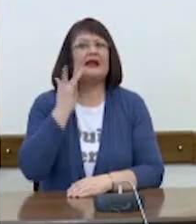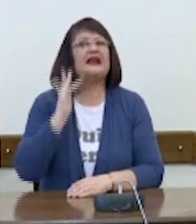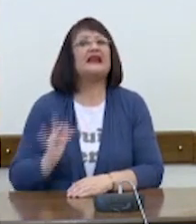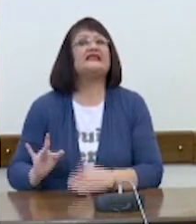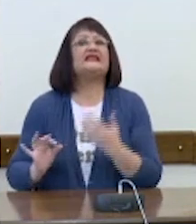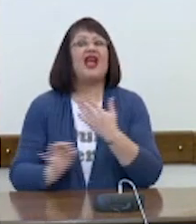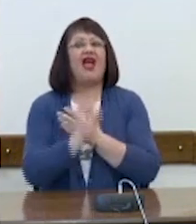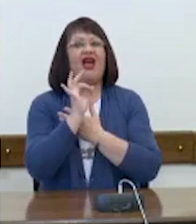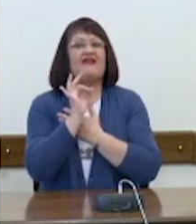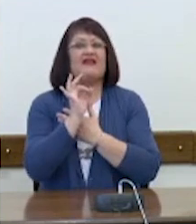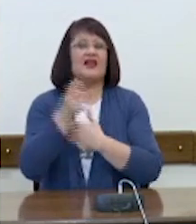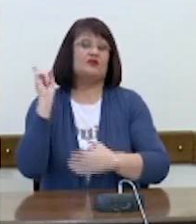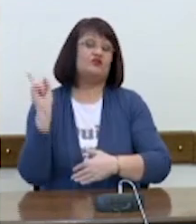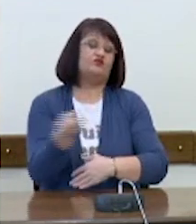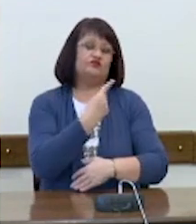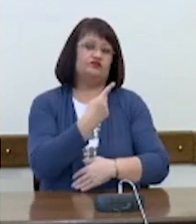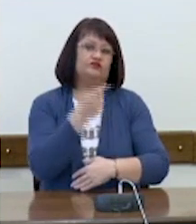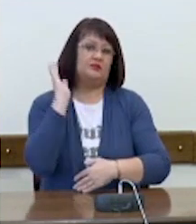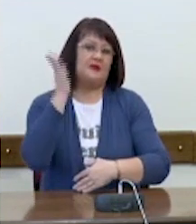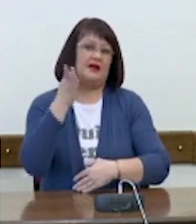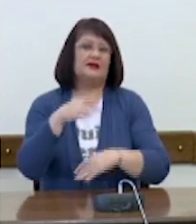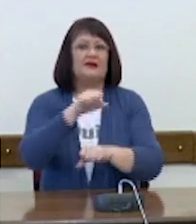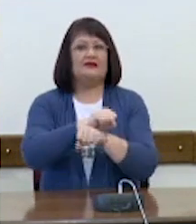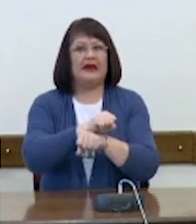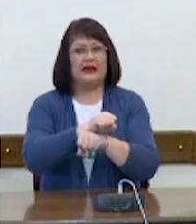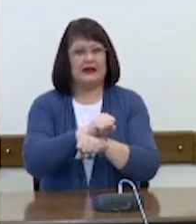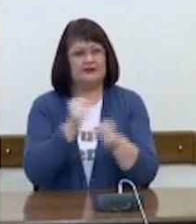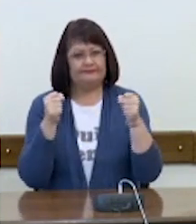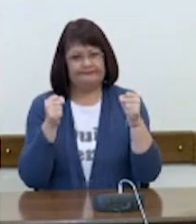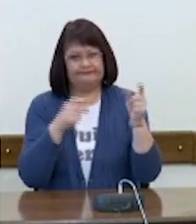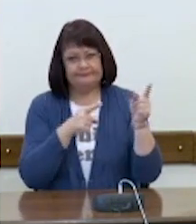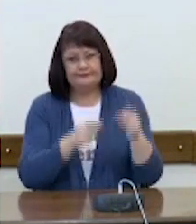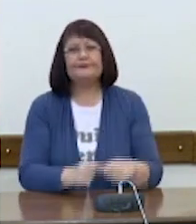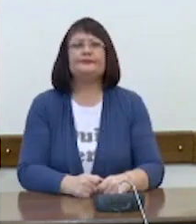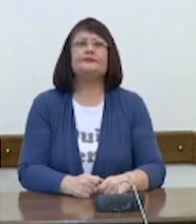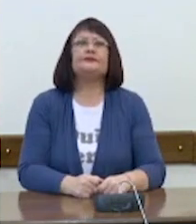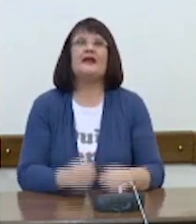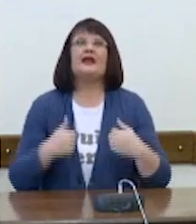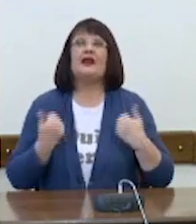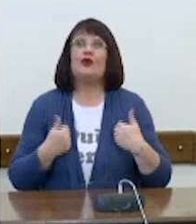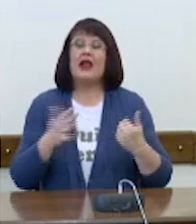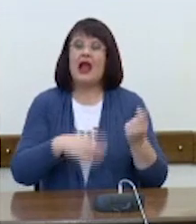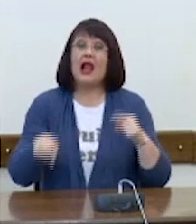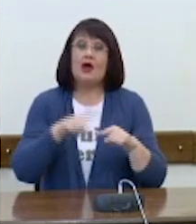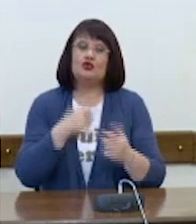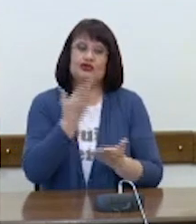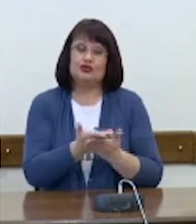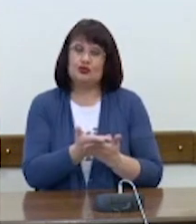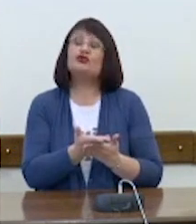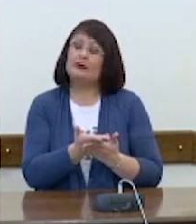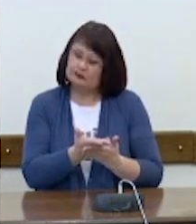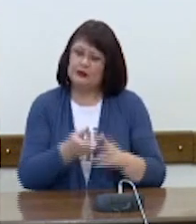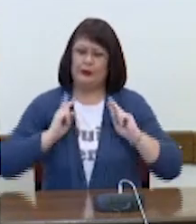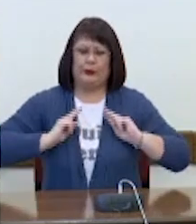εγκληματικής Χρυσής Αυγής ικανοποιούσε την απέτηση του λαού και της νεολαίας, όπως αυτή εκφράστηκε και με